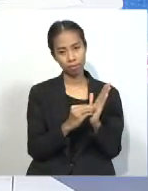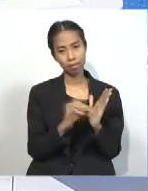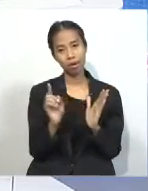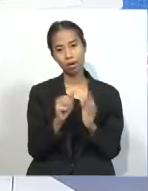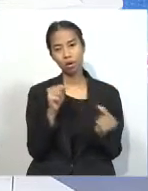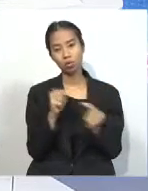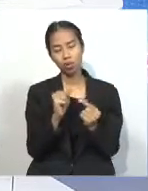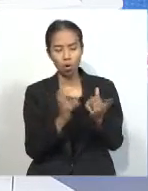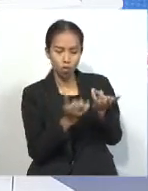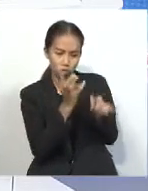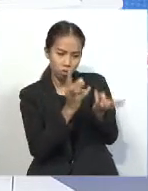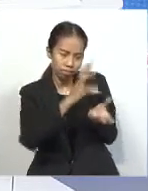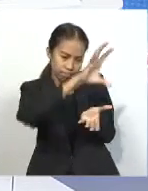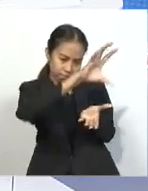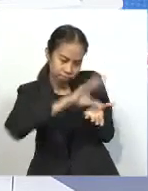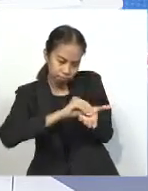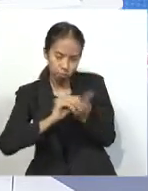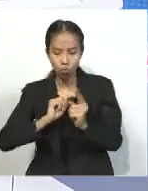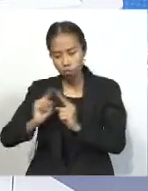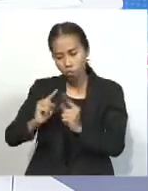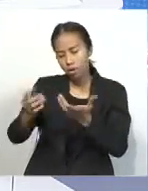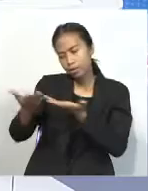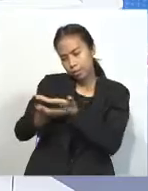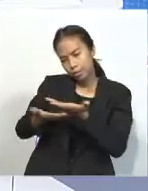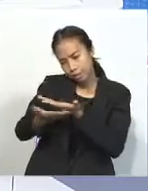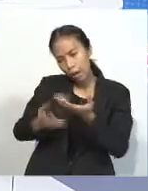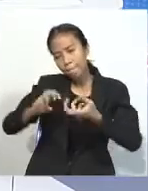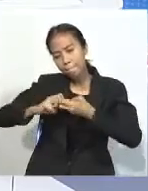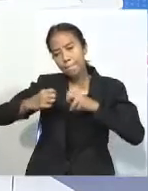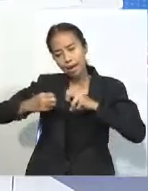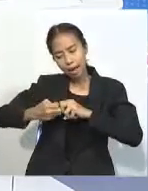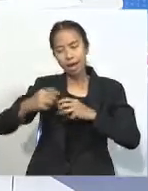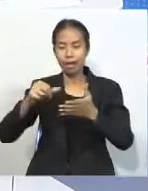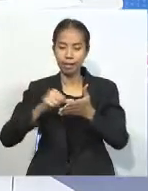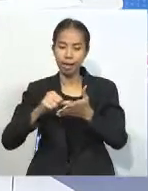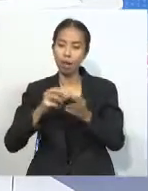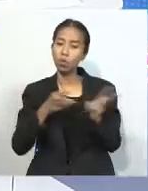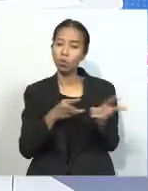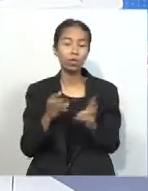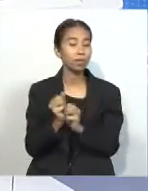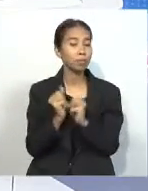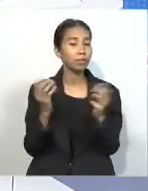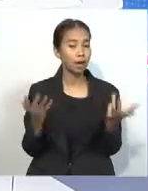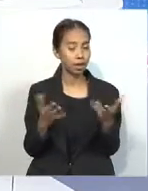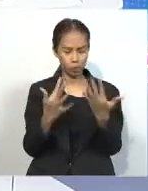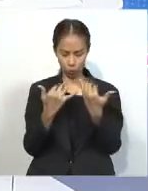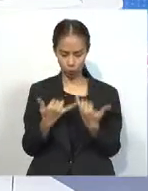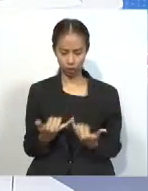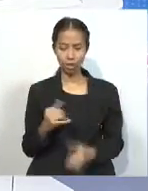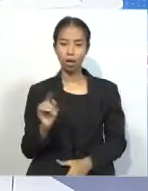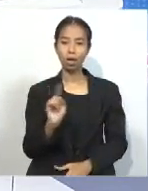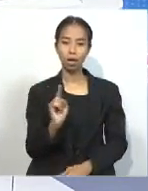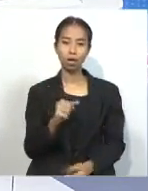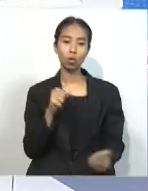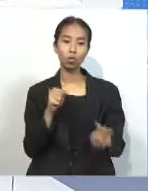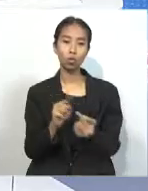ผลเรื่องของค่าฝุ่นละอองในอากาศเนี่ยมาถกเถียงกันว่าเอ๊ะจะแก้ปัญหานี้ได้ยังไงกรุงเทพมหานครหนึ่งสิ่งที่เขาทำได้ก็คือเ